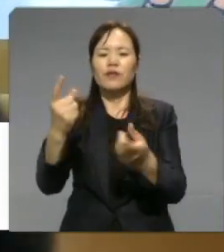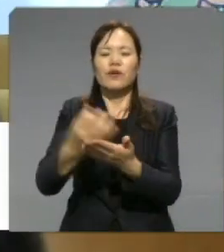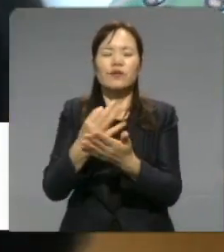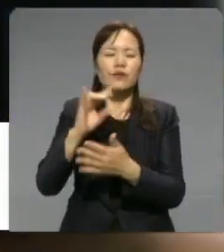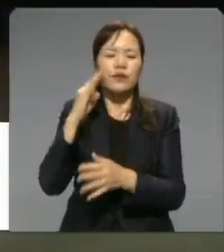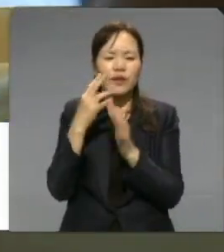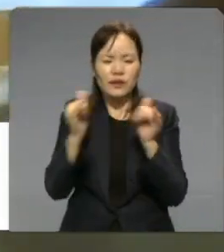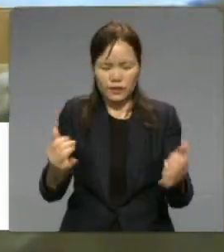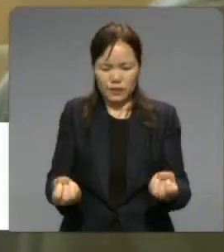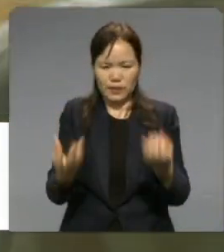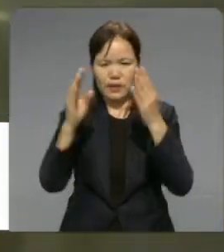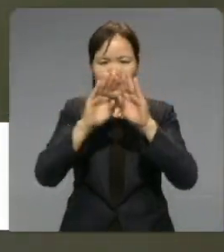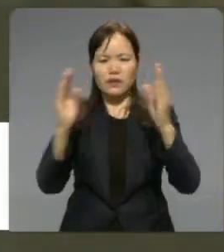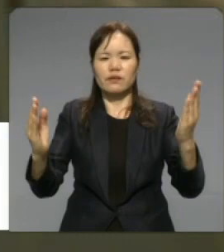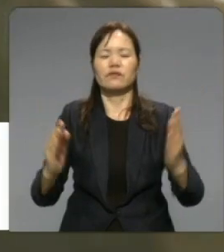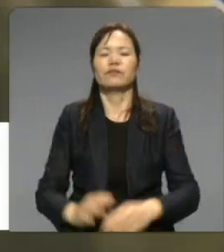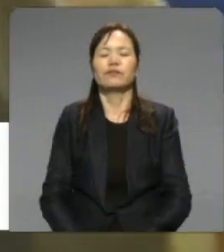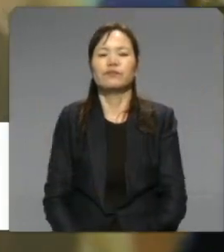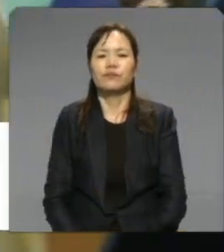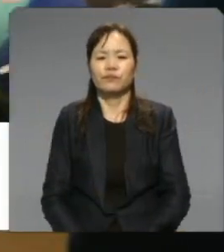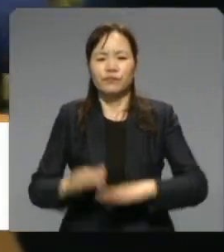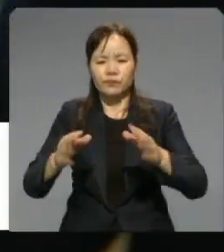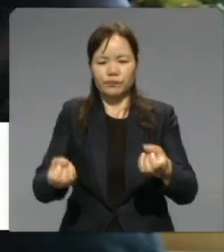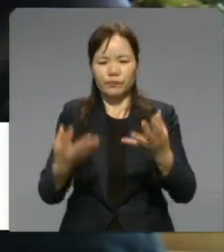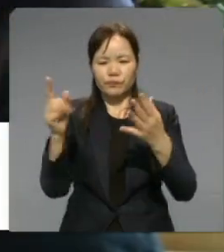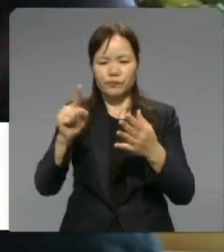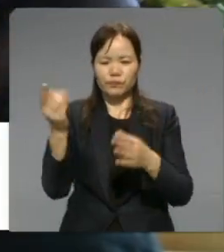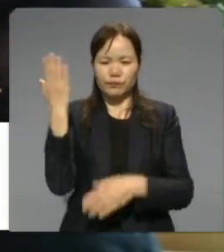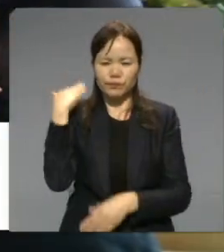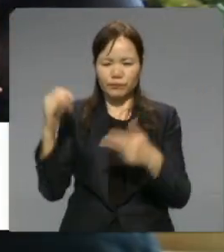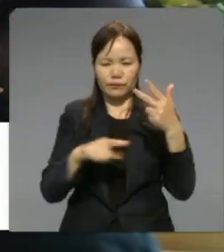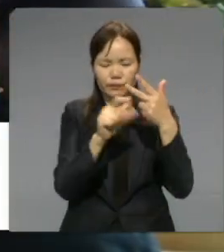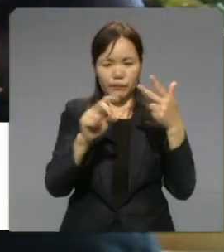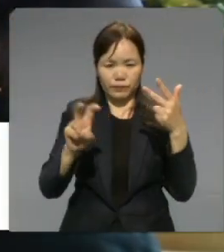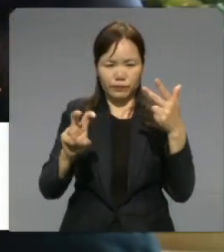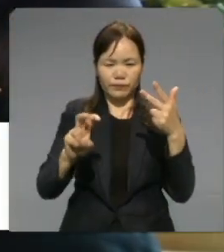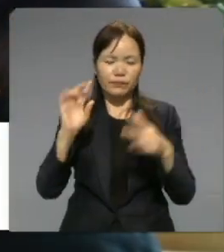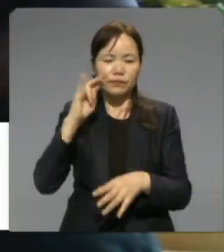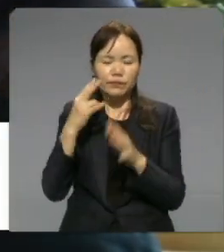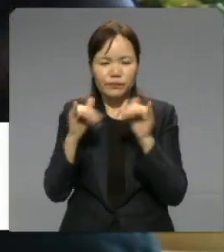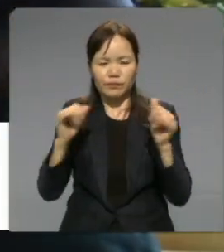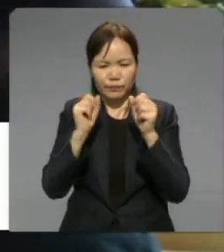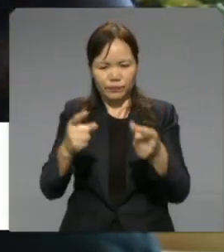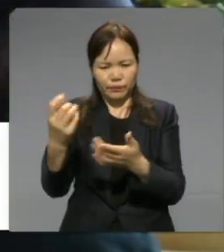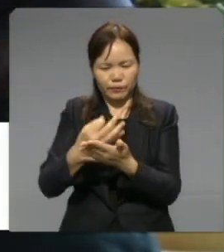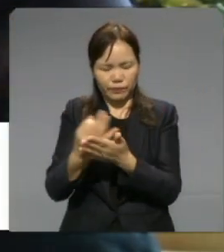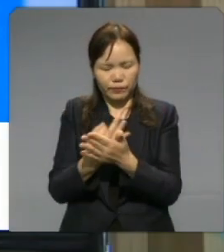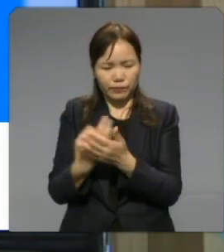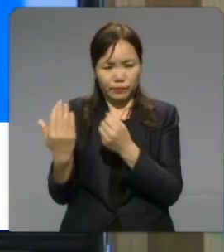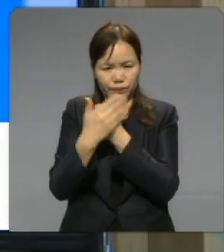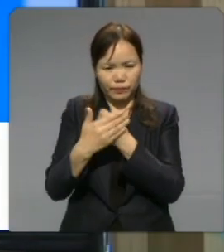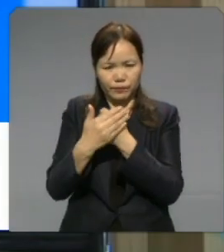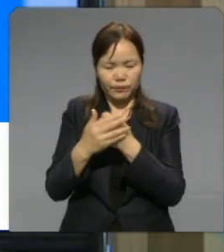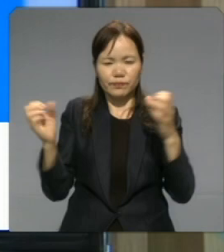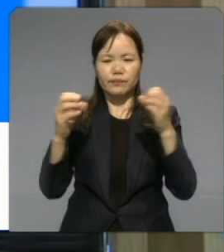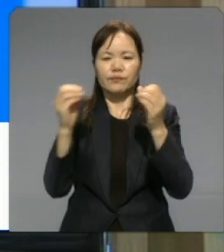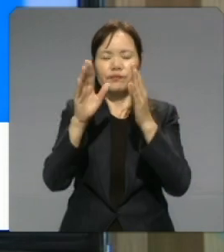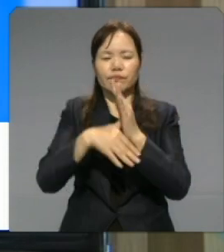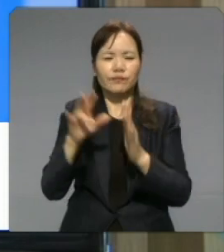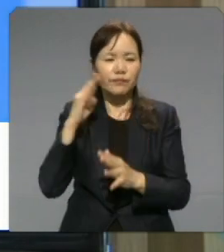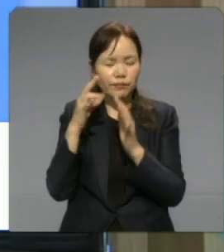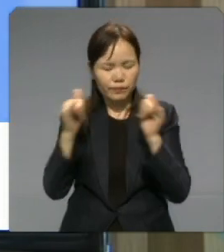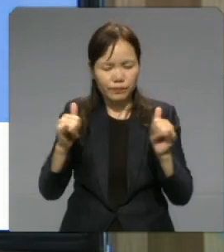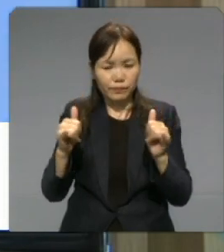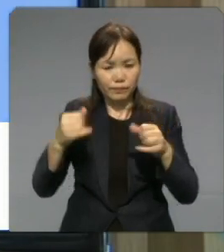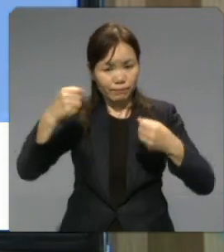예술인 페스티벌을 개최합니다 이번 행사는 지난 7월 20일 예술인 기회 소득 첫 수혜자 간담회에서 예술인이